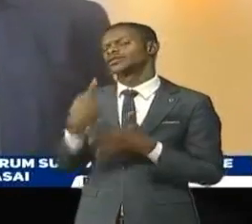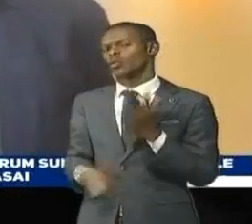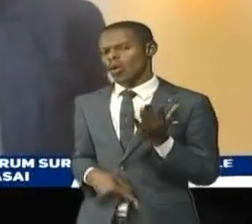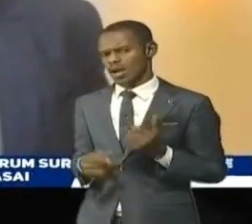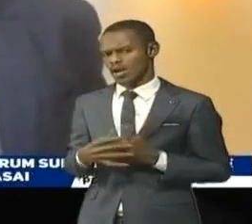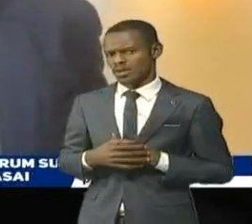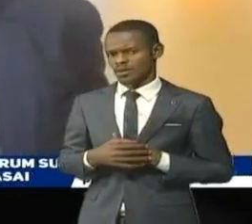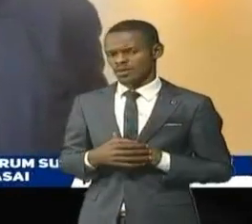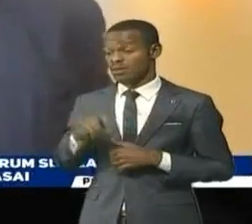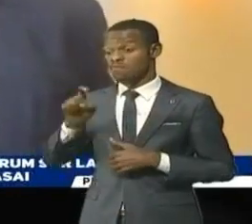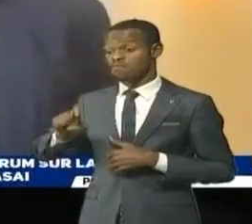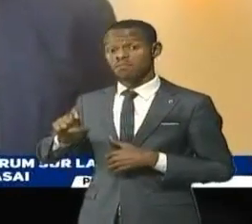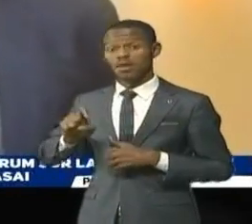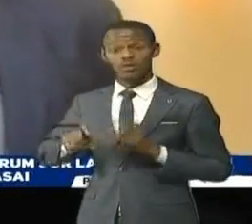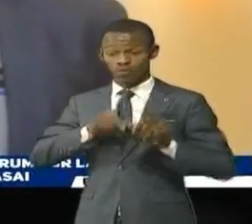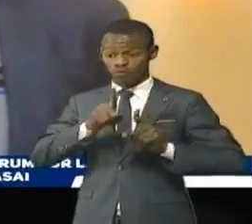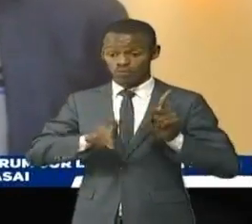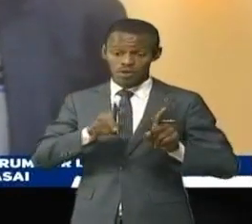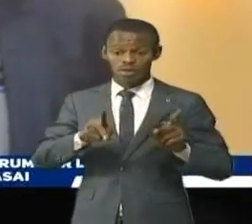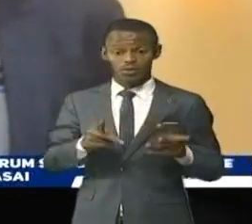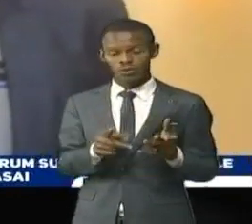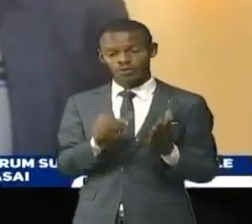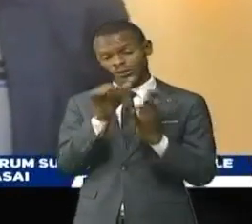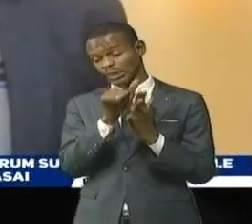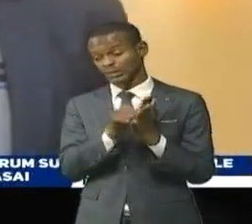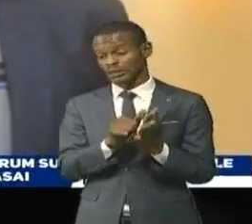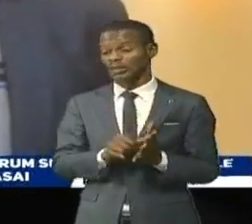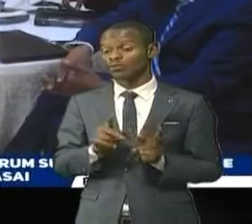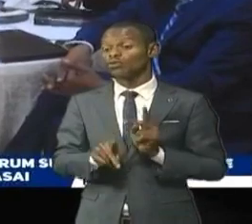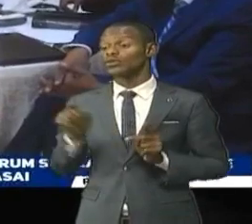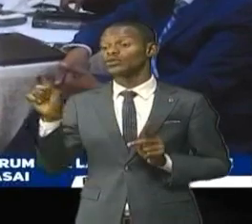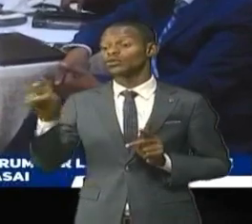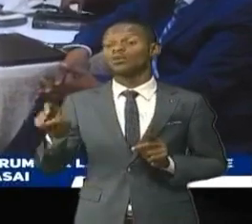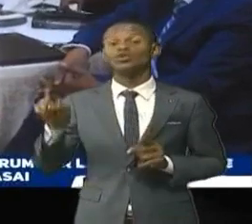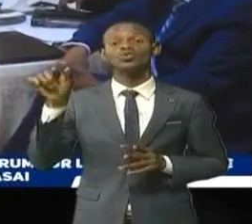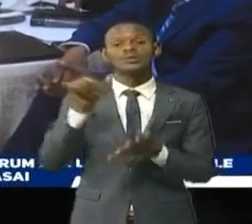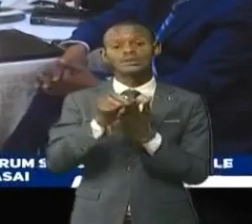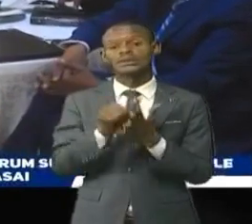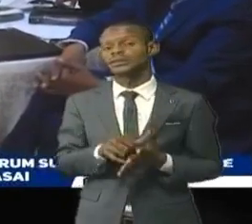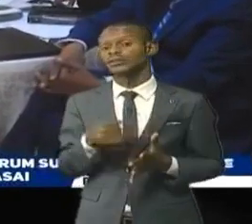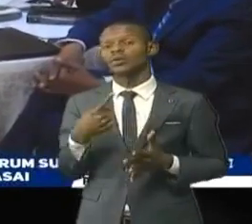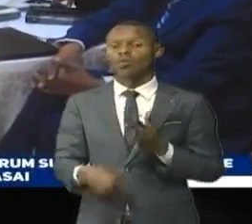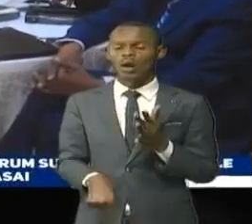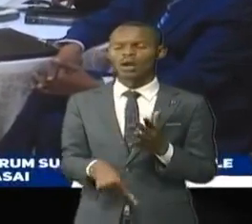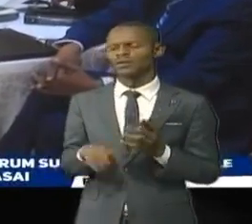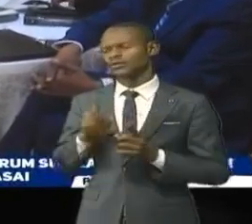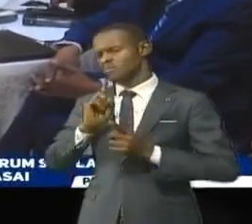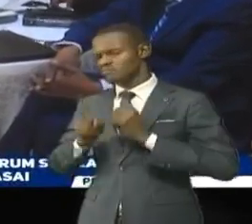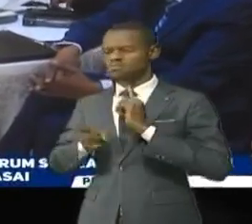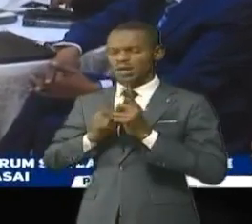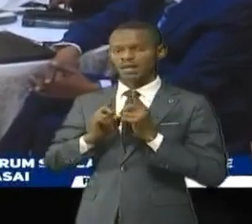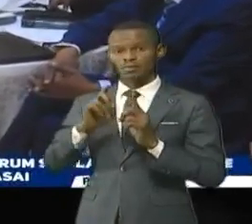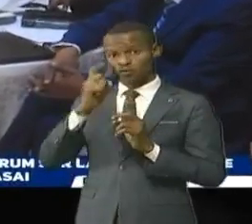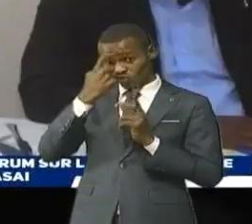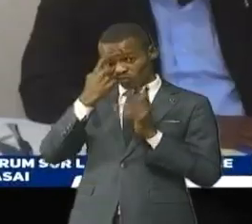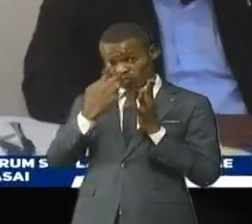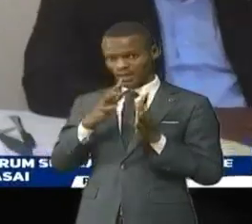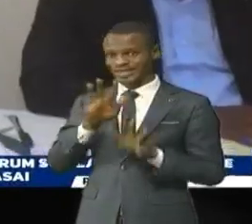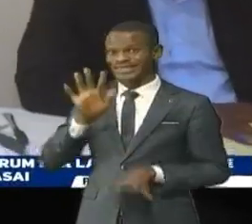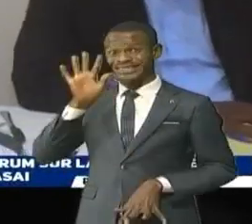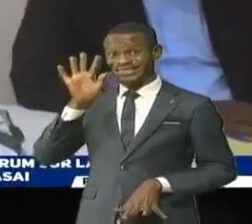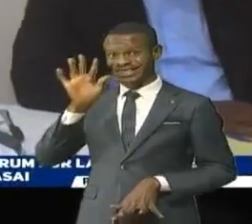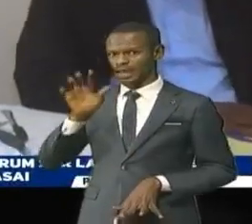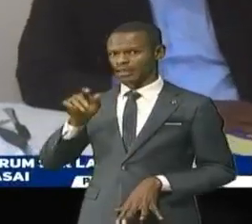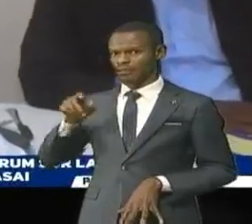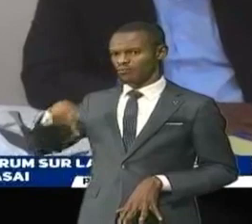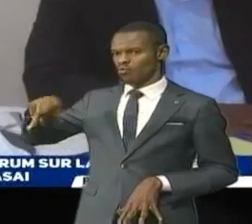les besoins de la population, les attentes de la population. Le gouverneur de province de l'espace kassaïen sont donc appelés